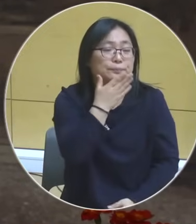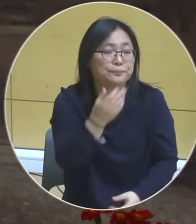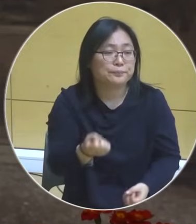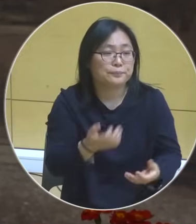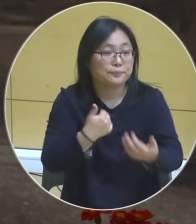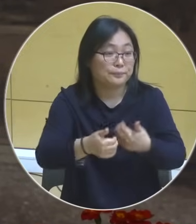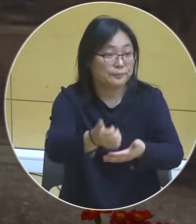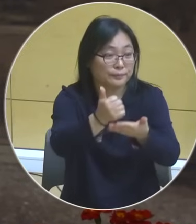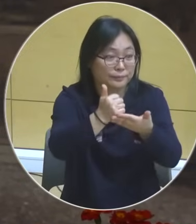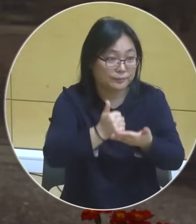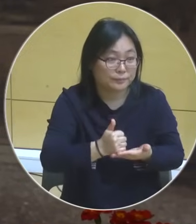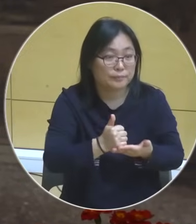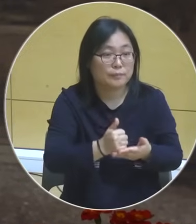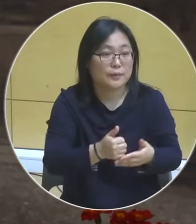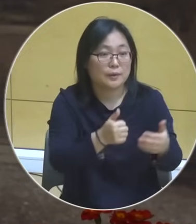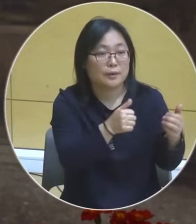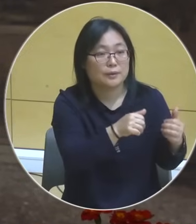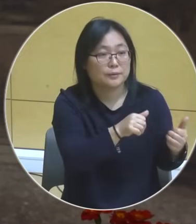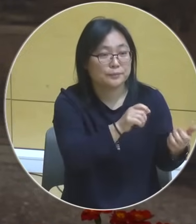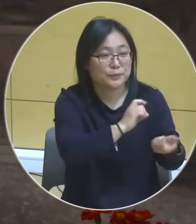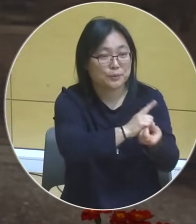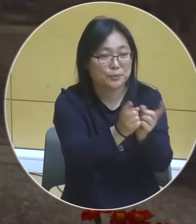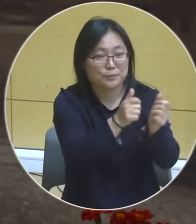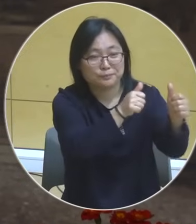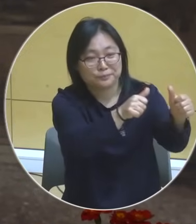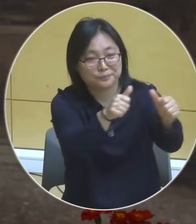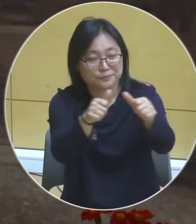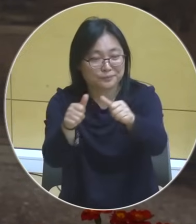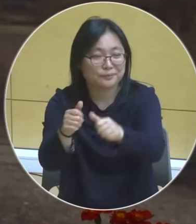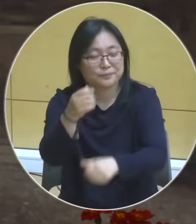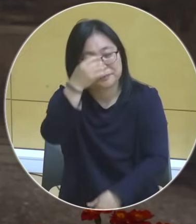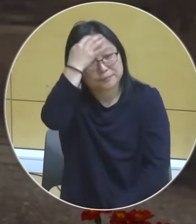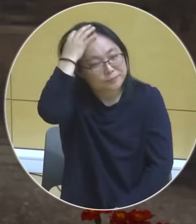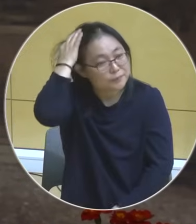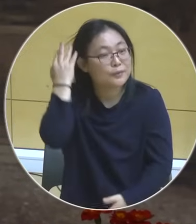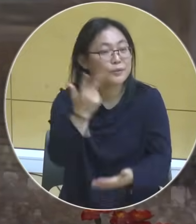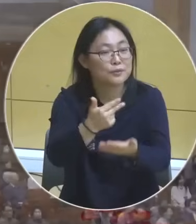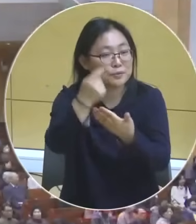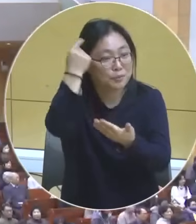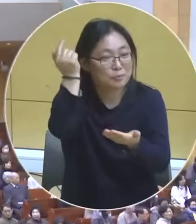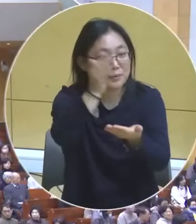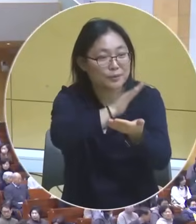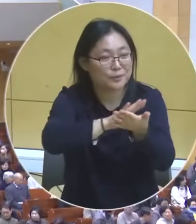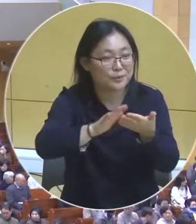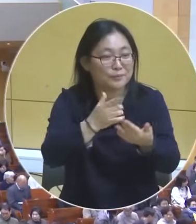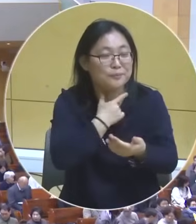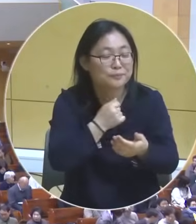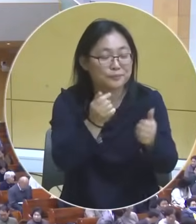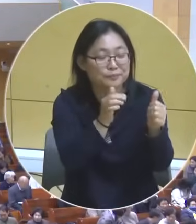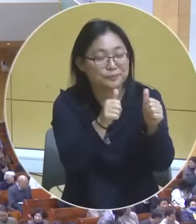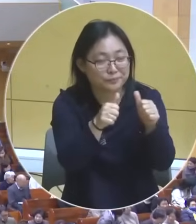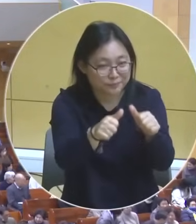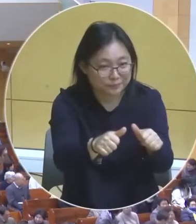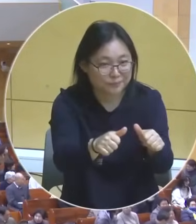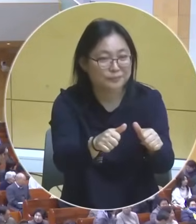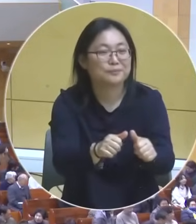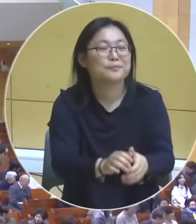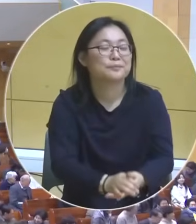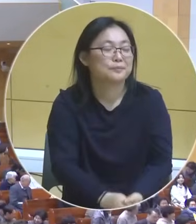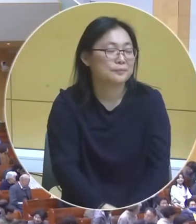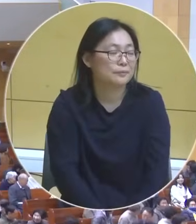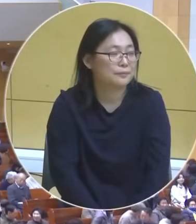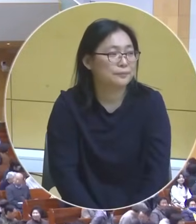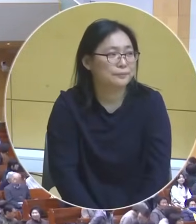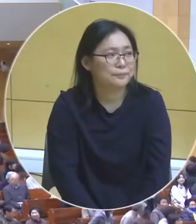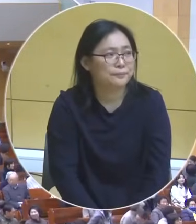축복하고 환영합니다. 예, 우리 자부에 있는 분들에게도 동일한 인사를 해주시어 주의 평강을 기원합니다. 주의 평강을 기원합니다.